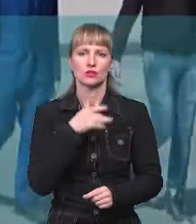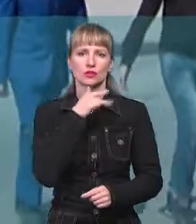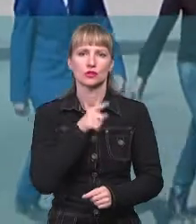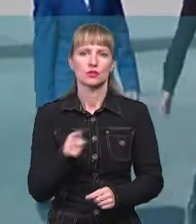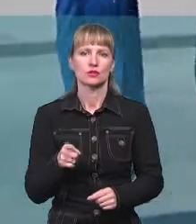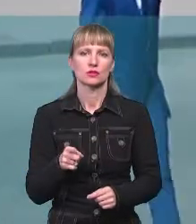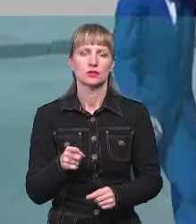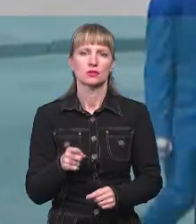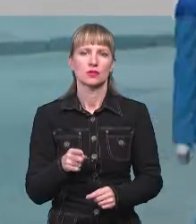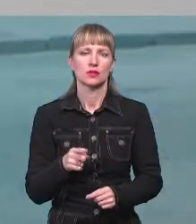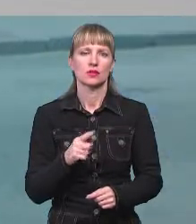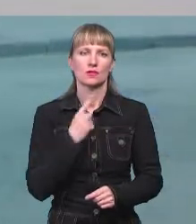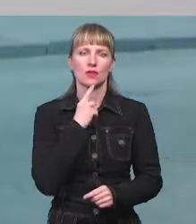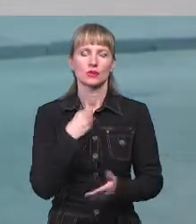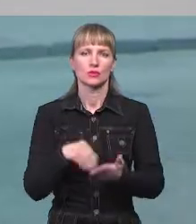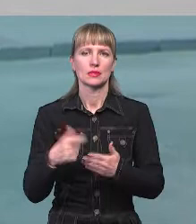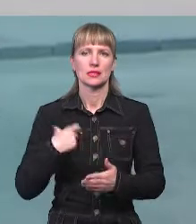важко придбати собі житло.